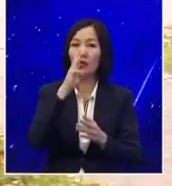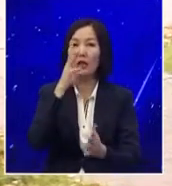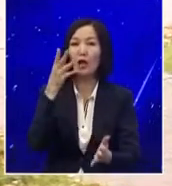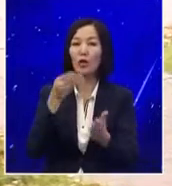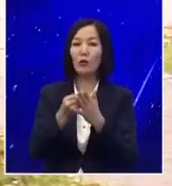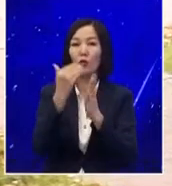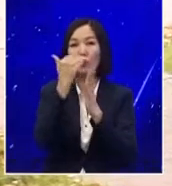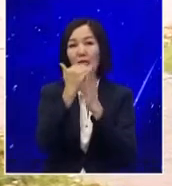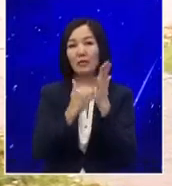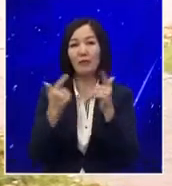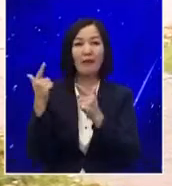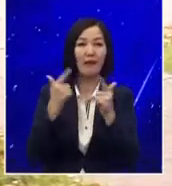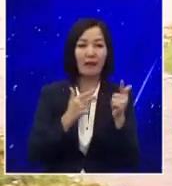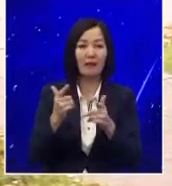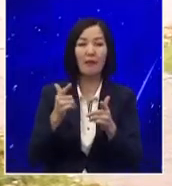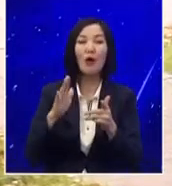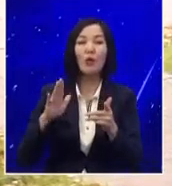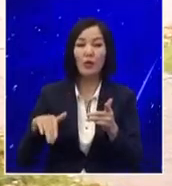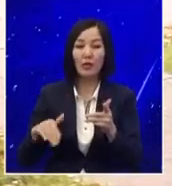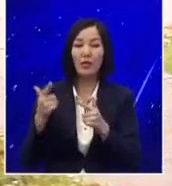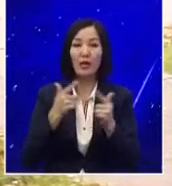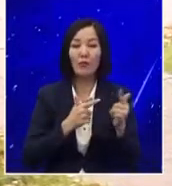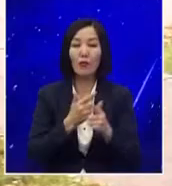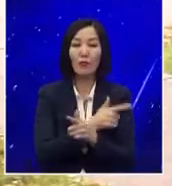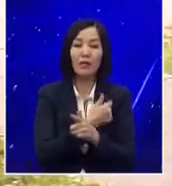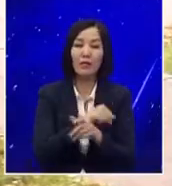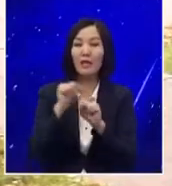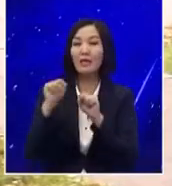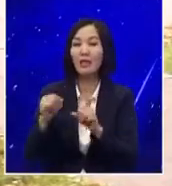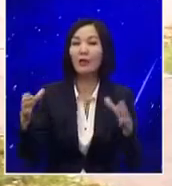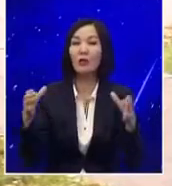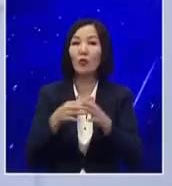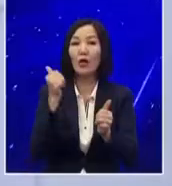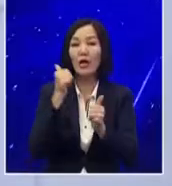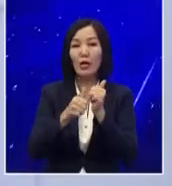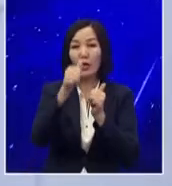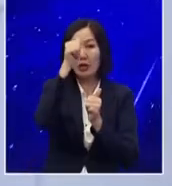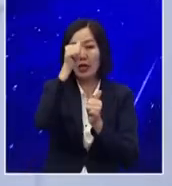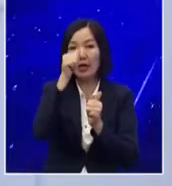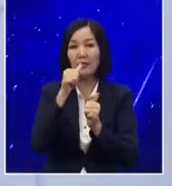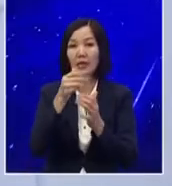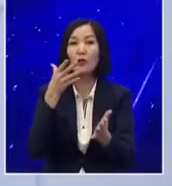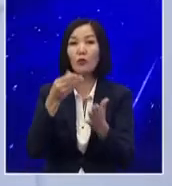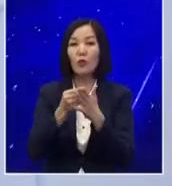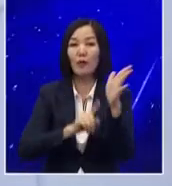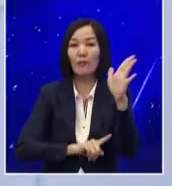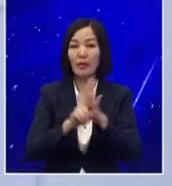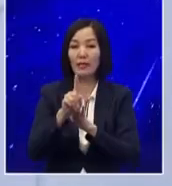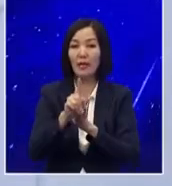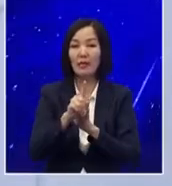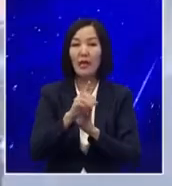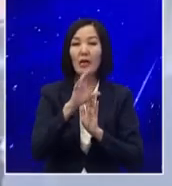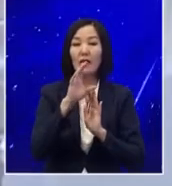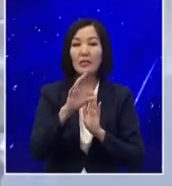тізімін жасап жатыр. Тізім дайын болғанда медициналық сақтандыру қоры ай сайынғы осы ақшаны беруге кірісет деген. Наурыз бен тамыз